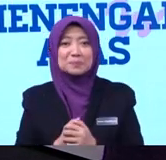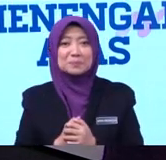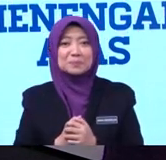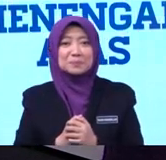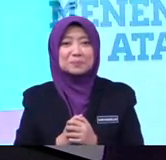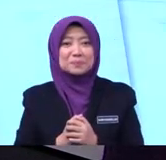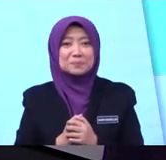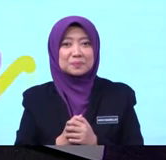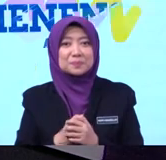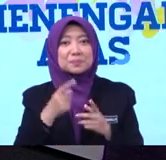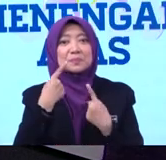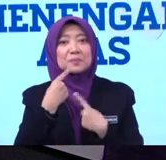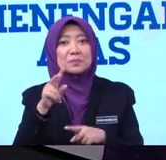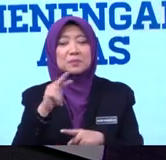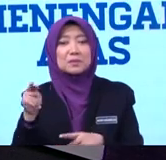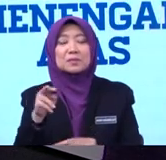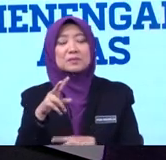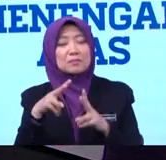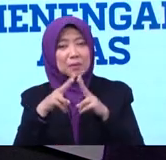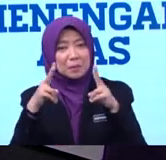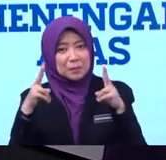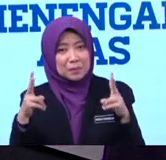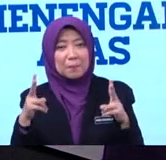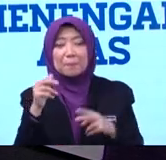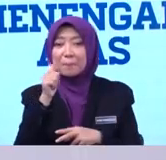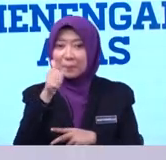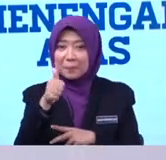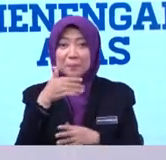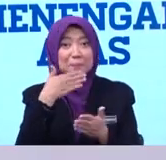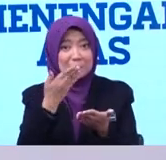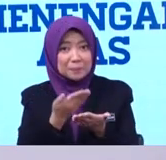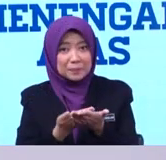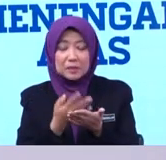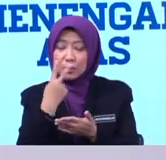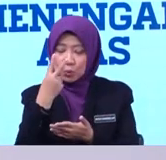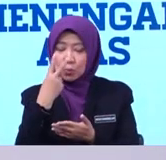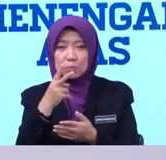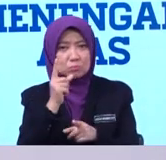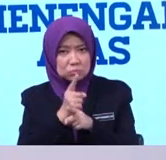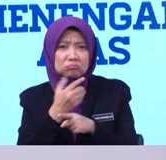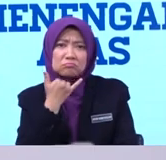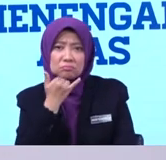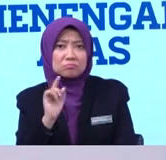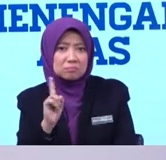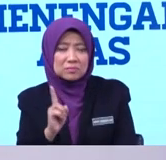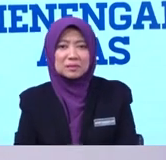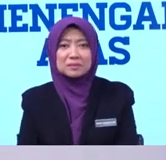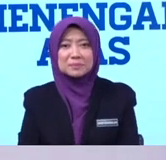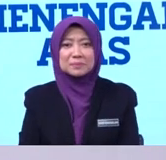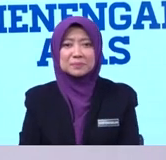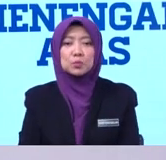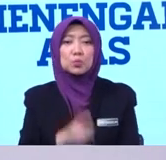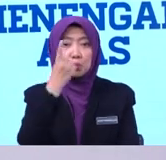ah jawaban sangat mantap dan kita simak dulu betul Atau tidak Oke untuk gambar yang pertama